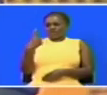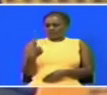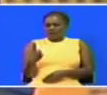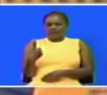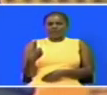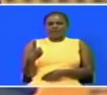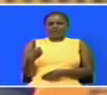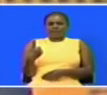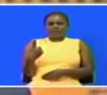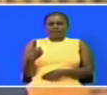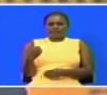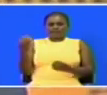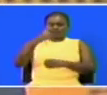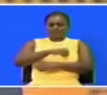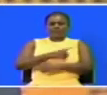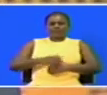moja.